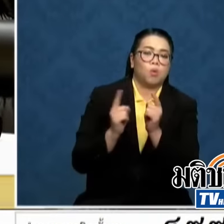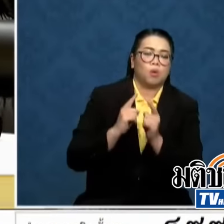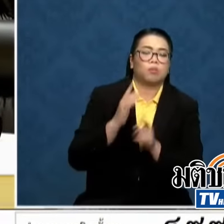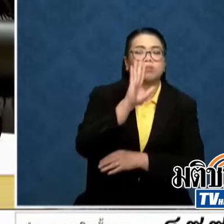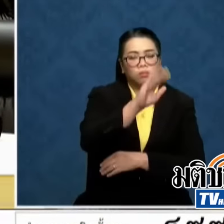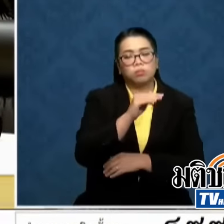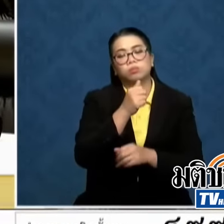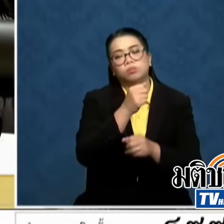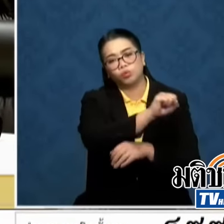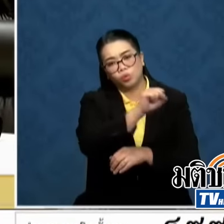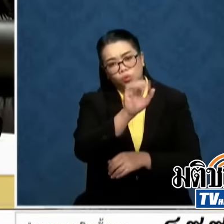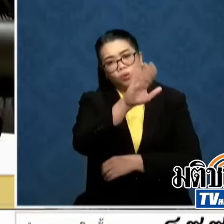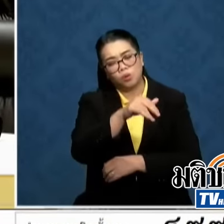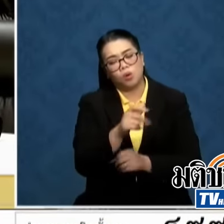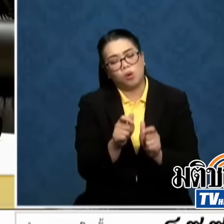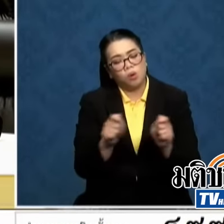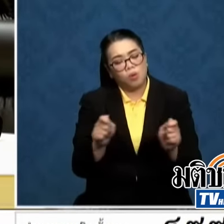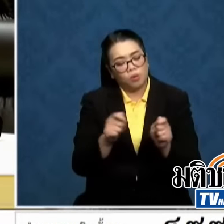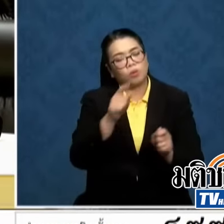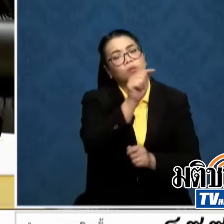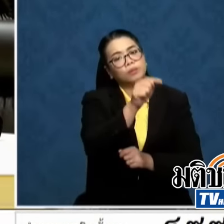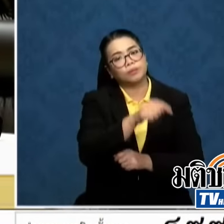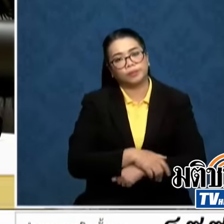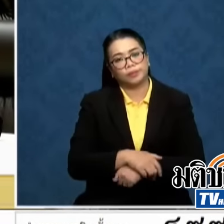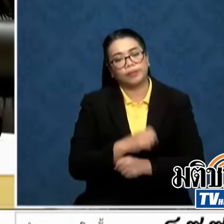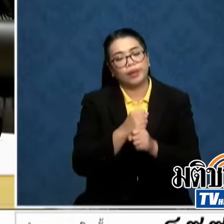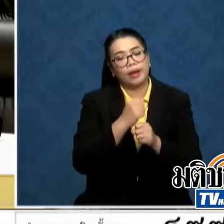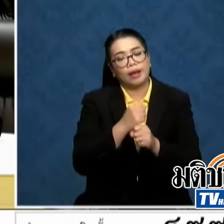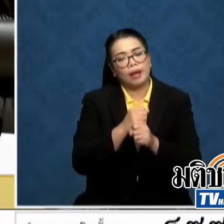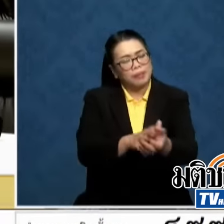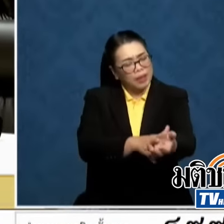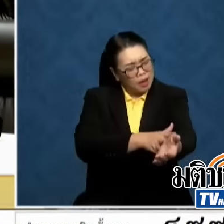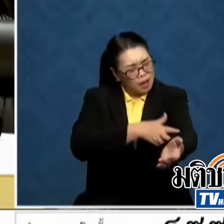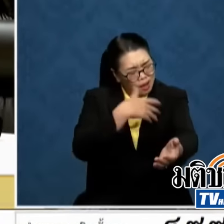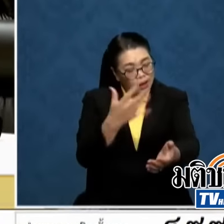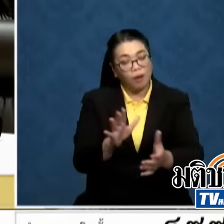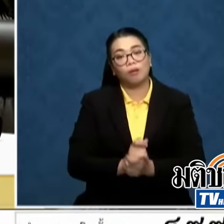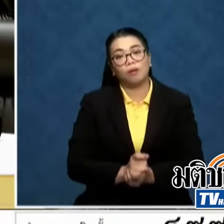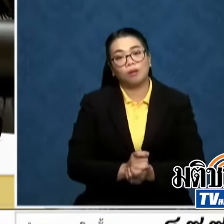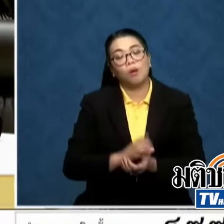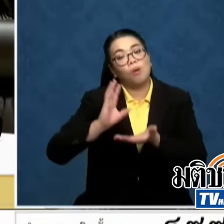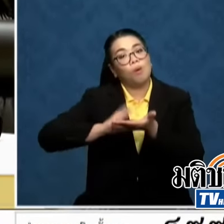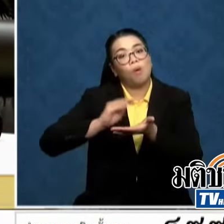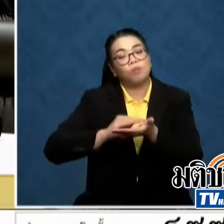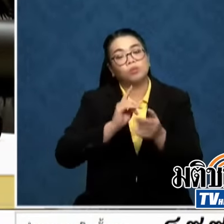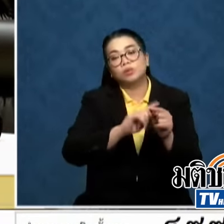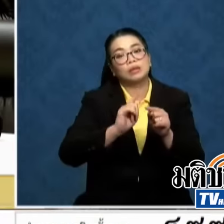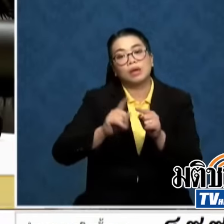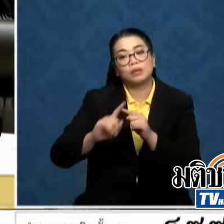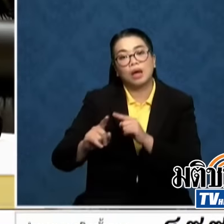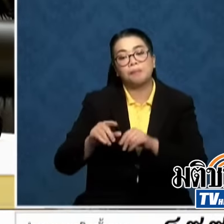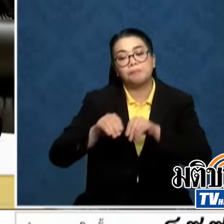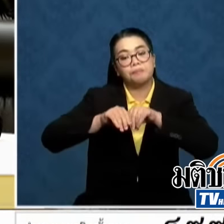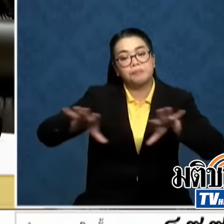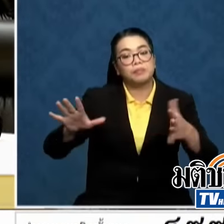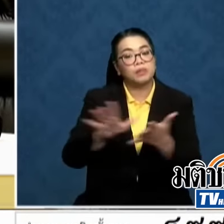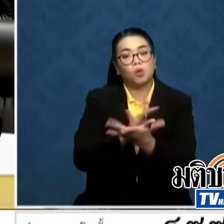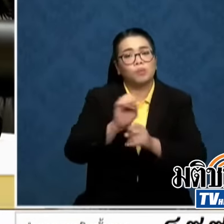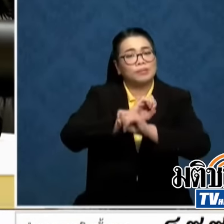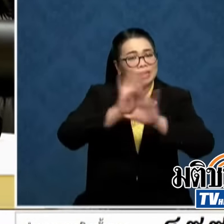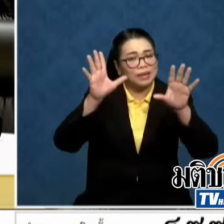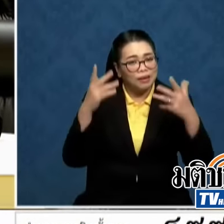ท่านส.ส.อนุกรรมธิการท่านเนี่ยทำไปนานมากแล้วมีข้อมูลอะไรต่างๆเปิดเผยต่อสังคมจนมัน